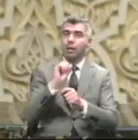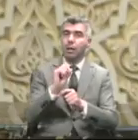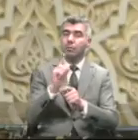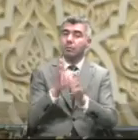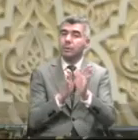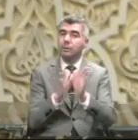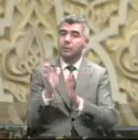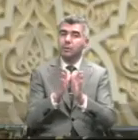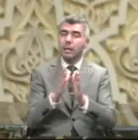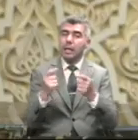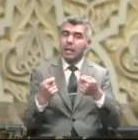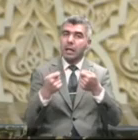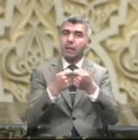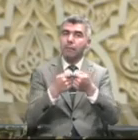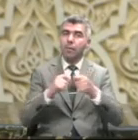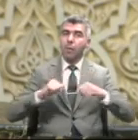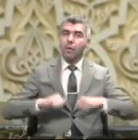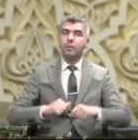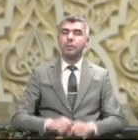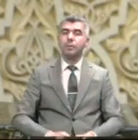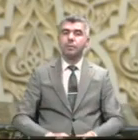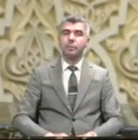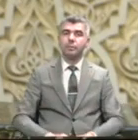وحده الموضوعات السيد الوزير